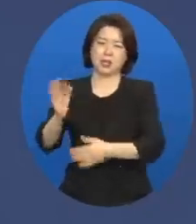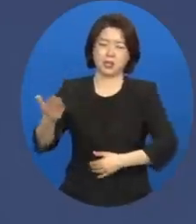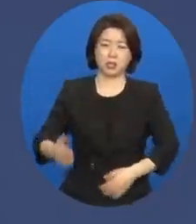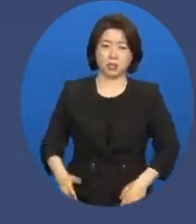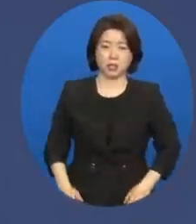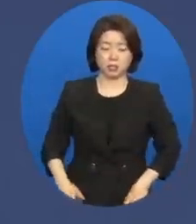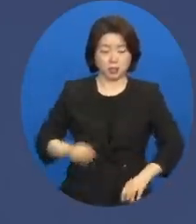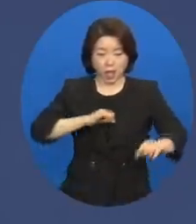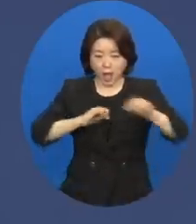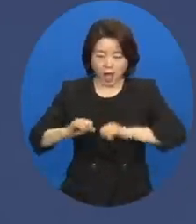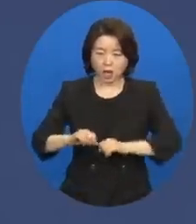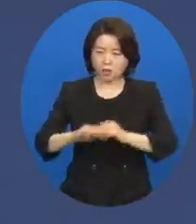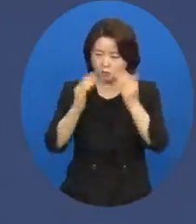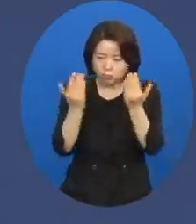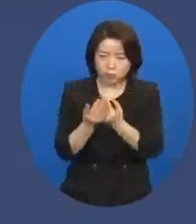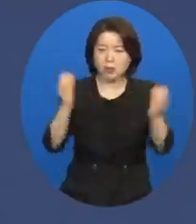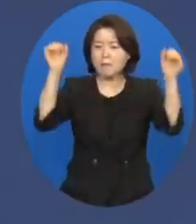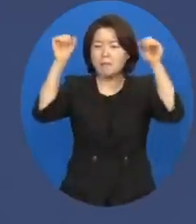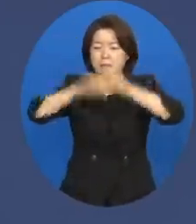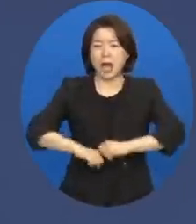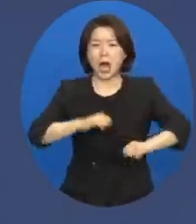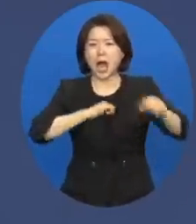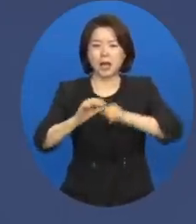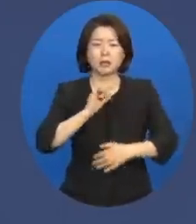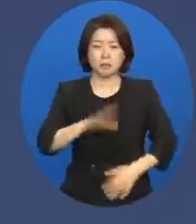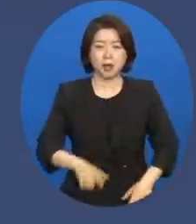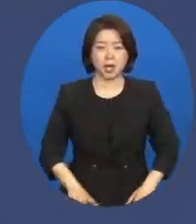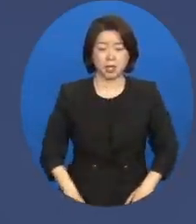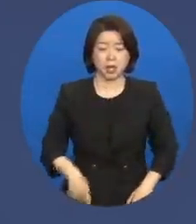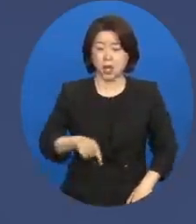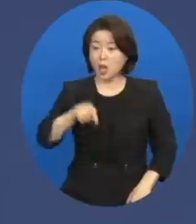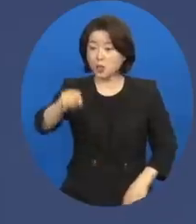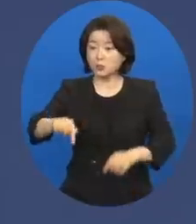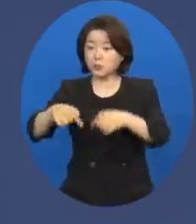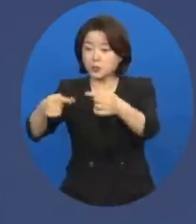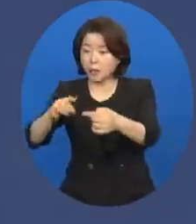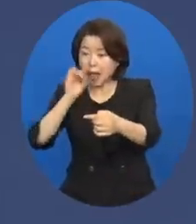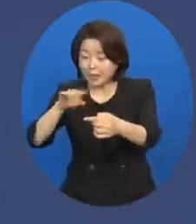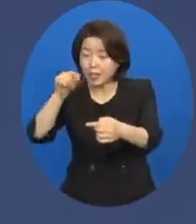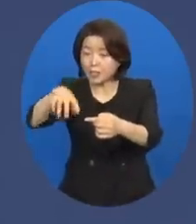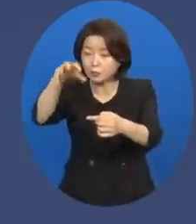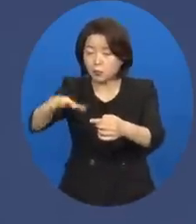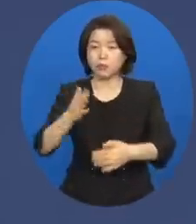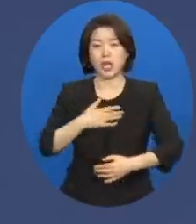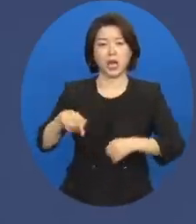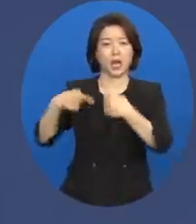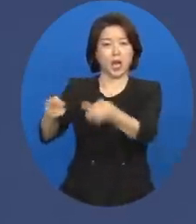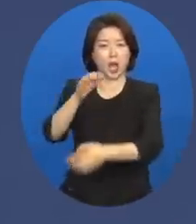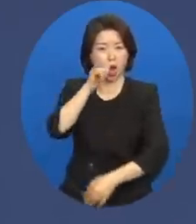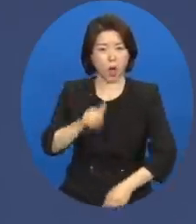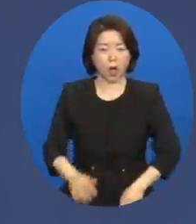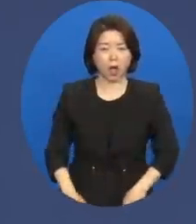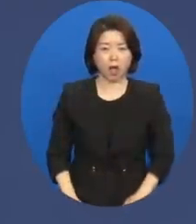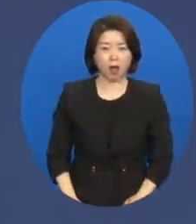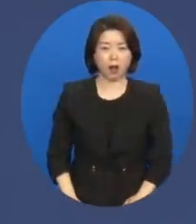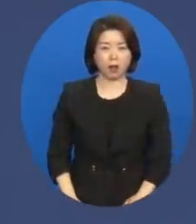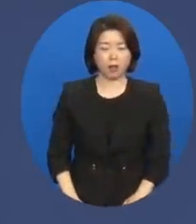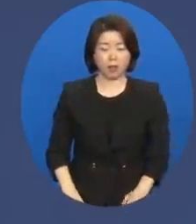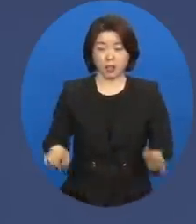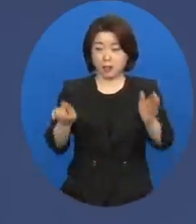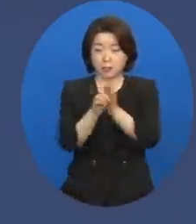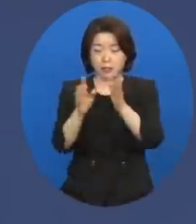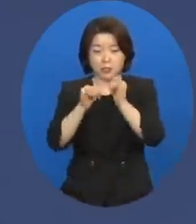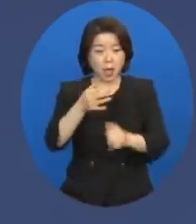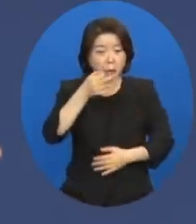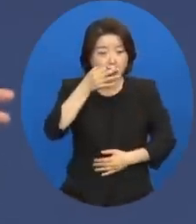짓마다 망할 짓만 하고 있어서는 결코 안 되는 그 자리 거기에 있다 이 말입니다. 크리스천이 보이지 말아야